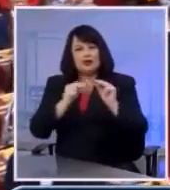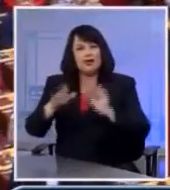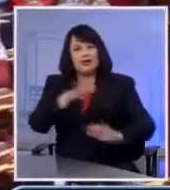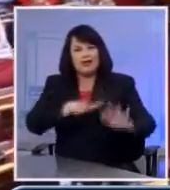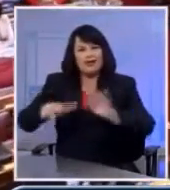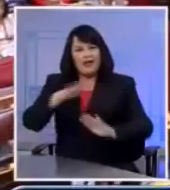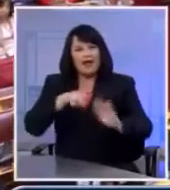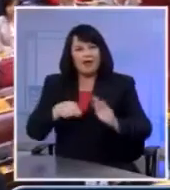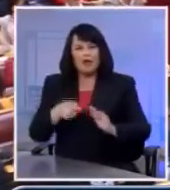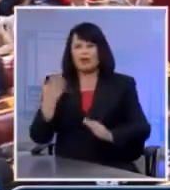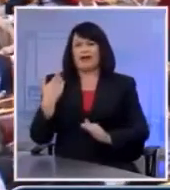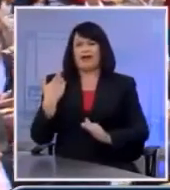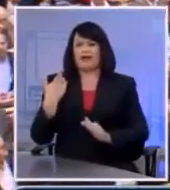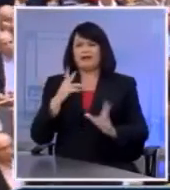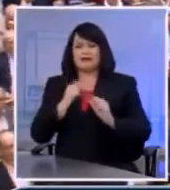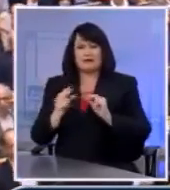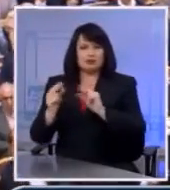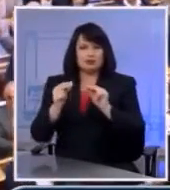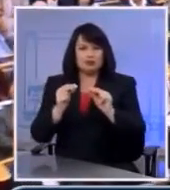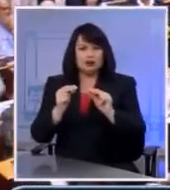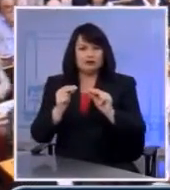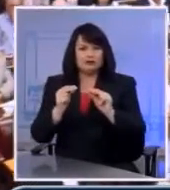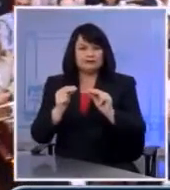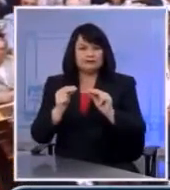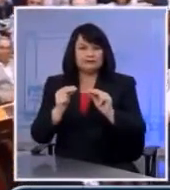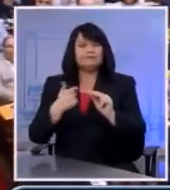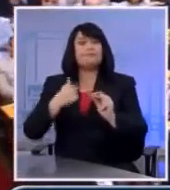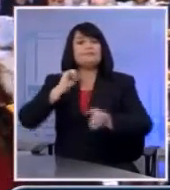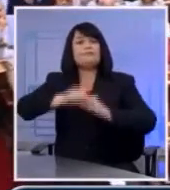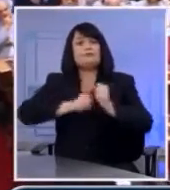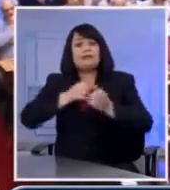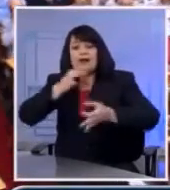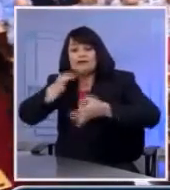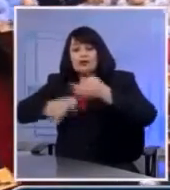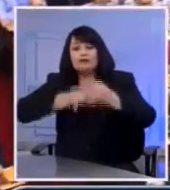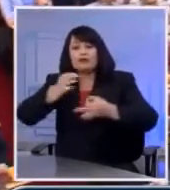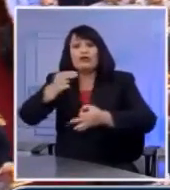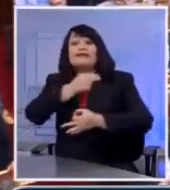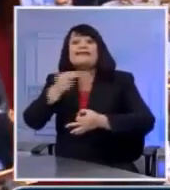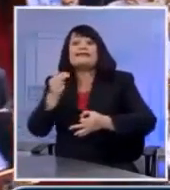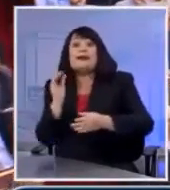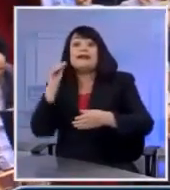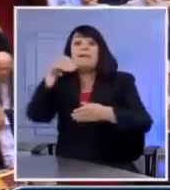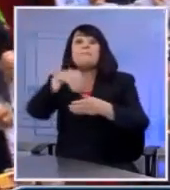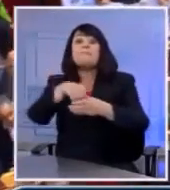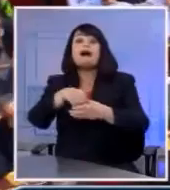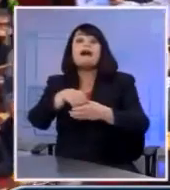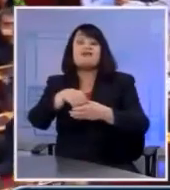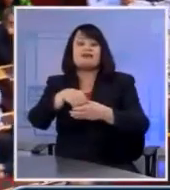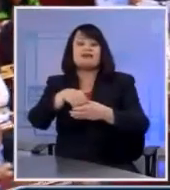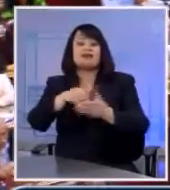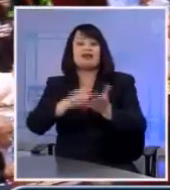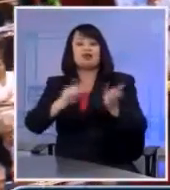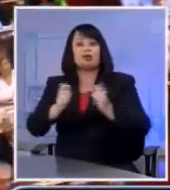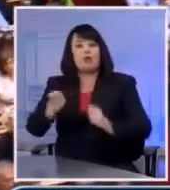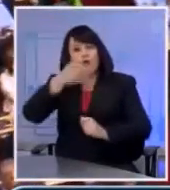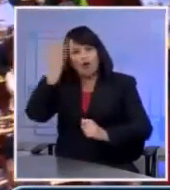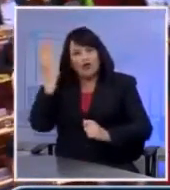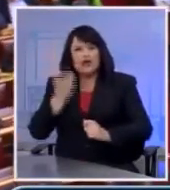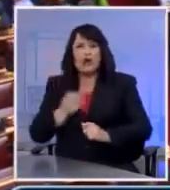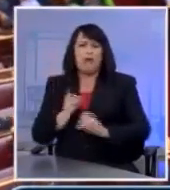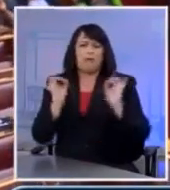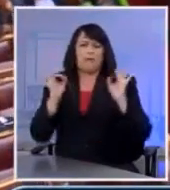από λίγους μήνες, προσπάθησα να σας εξηγήσω τι ακριβώς είναι η παρέμβαση. Οι αθωωτικές τροπολογίες, οι